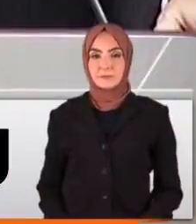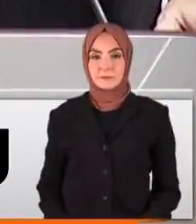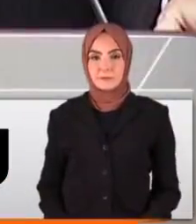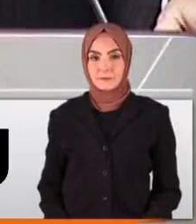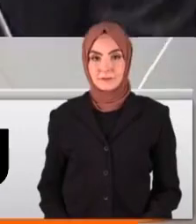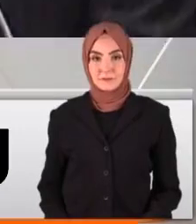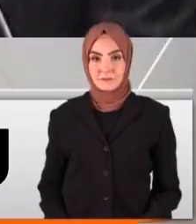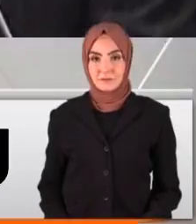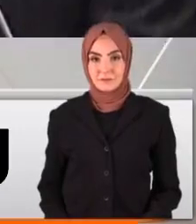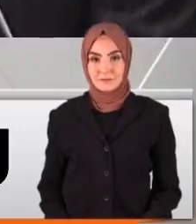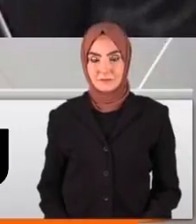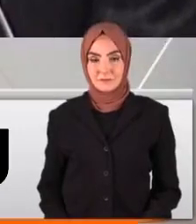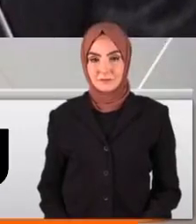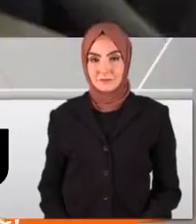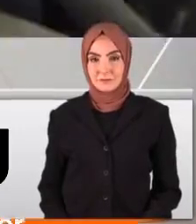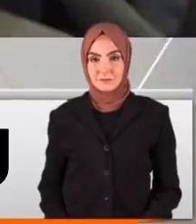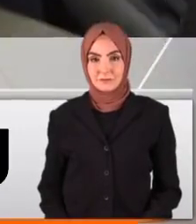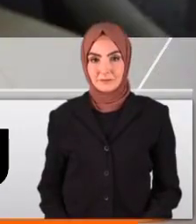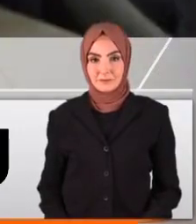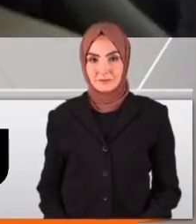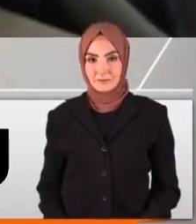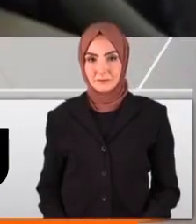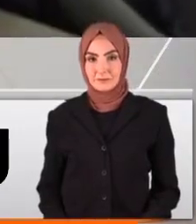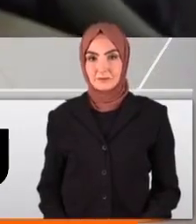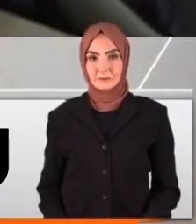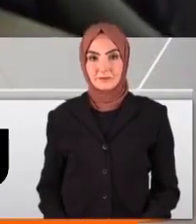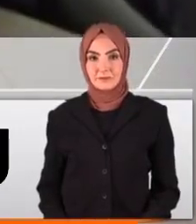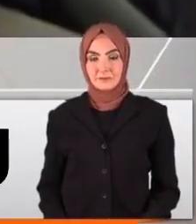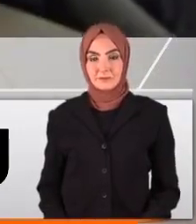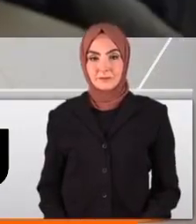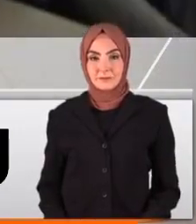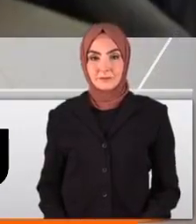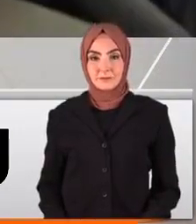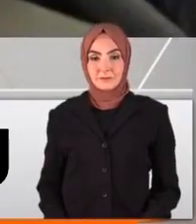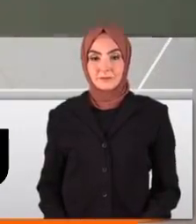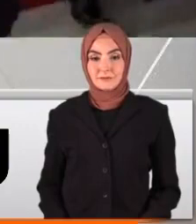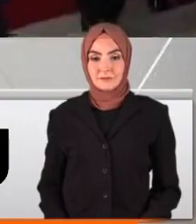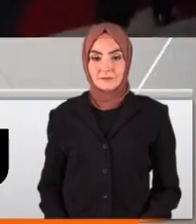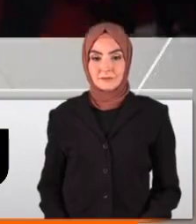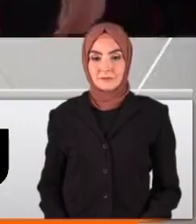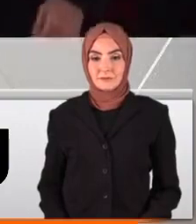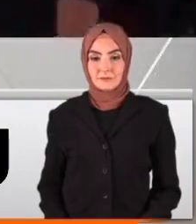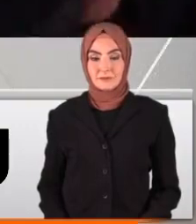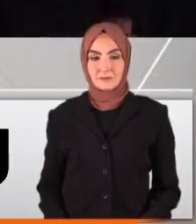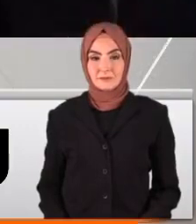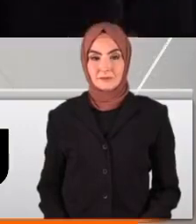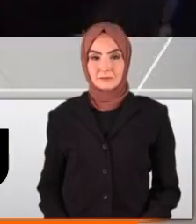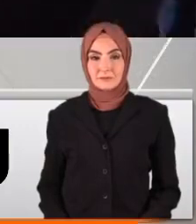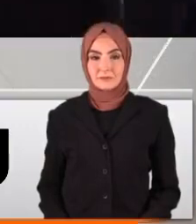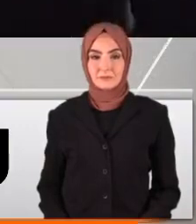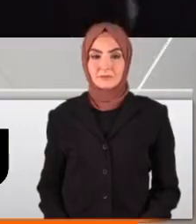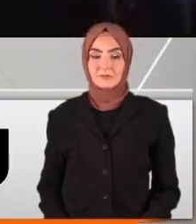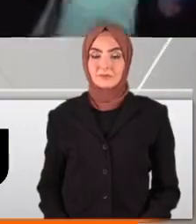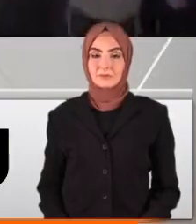Ey Bay Kemal, hayatın yalan. Sayın Kılıçdaroğlu şunu bil ki hesaplaşmadan